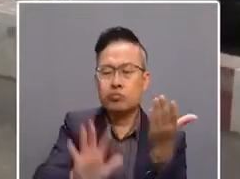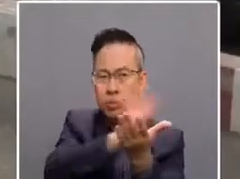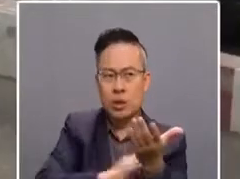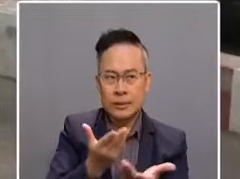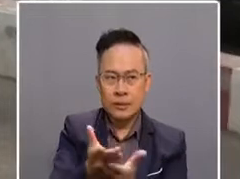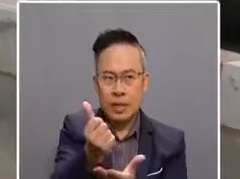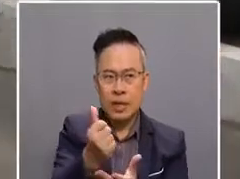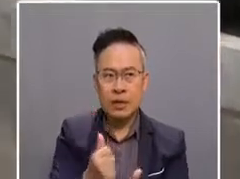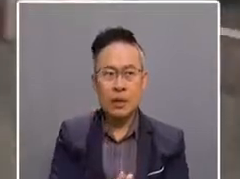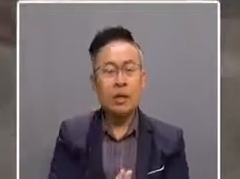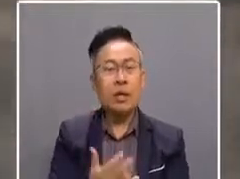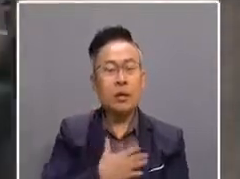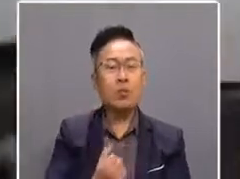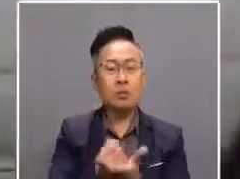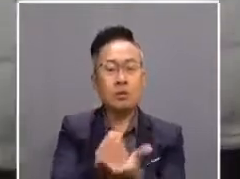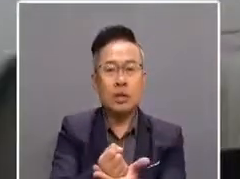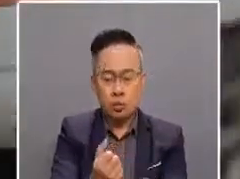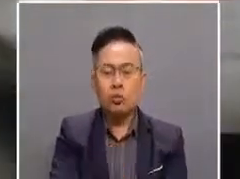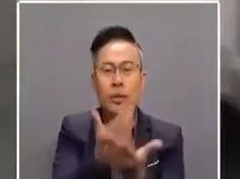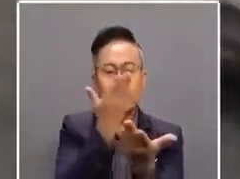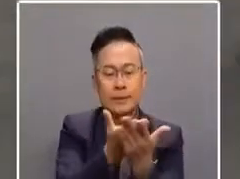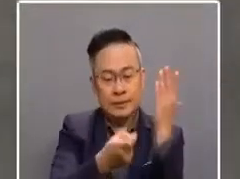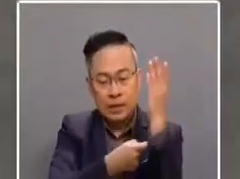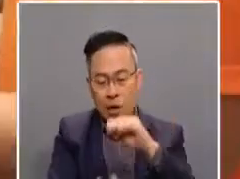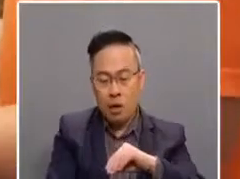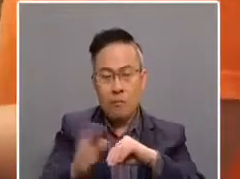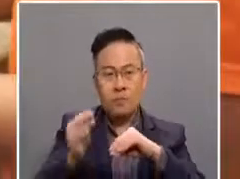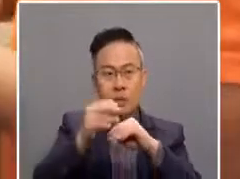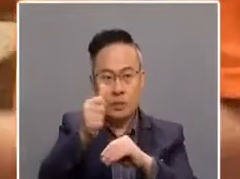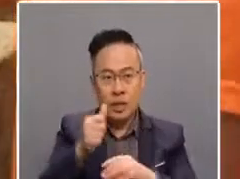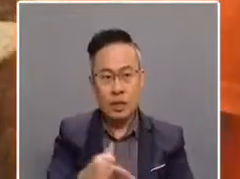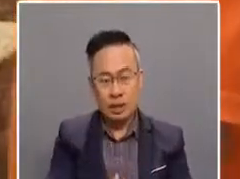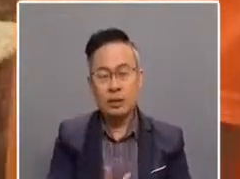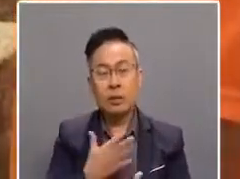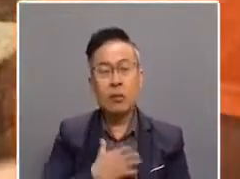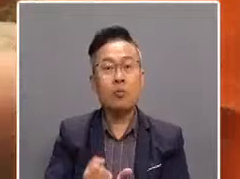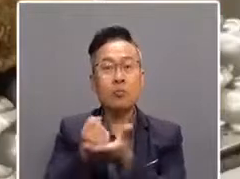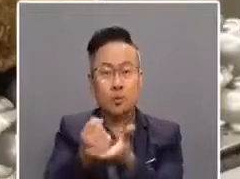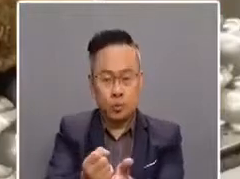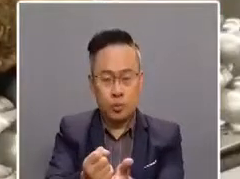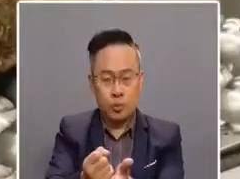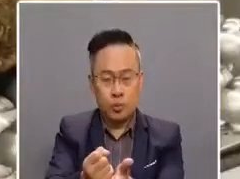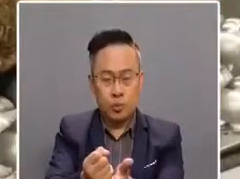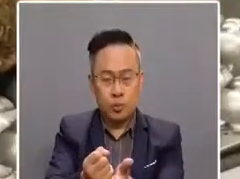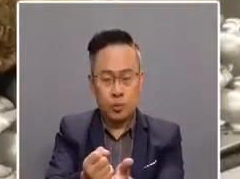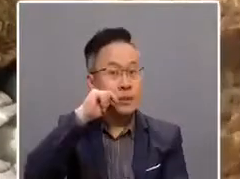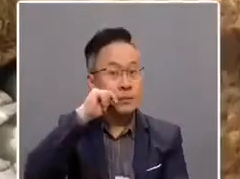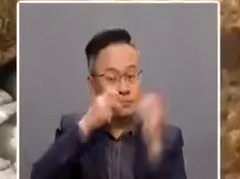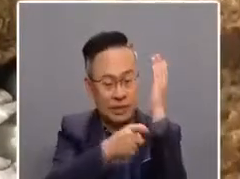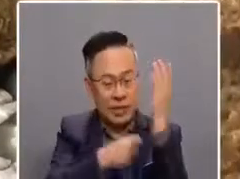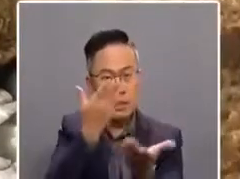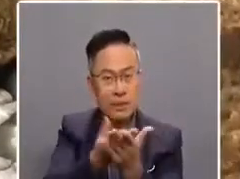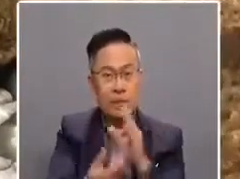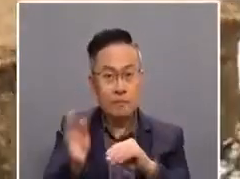ญ่แต่ว่ามันก็เป็นไปโดยธรรมชาติเราเข้าไปเนี่ยเข้าไปเป็นดุลทวงสมมติว่าเราเข้าไปเนี่ยเราไปตั้งราคา